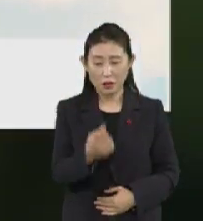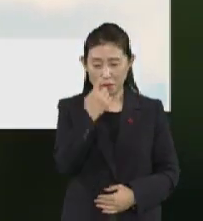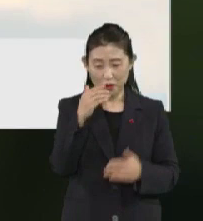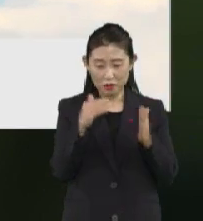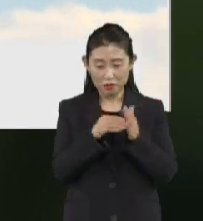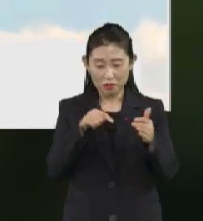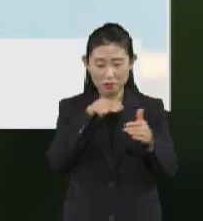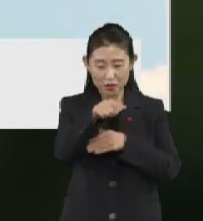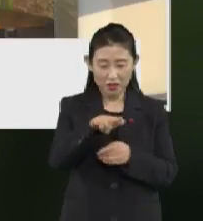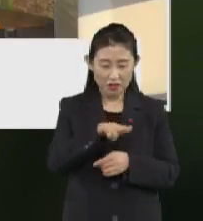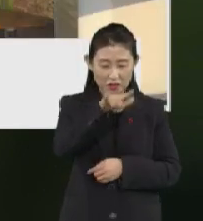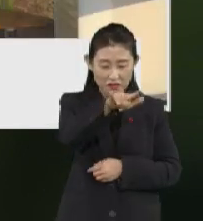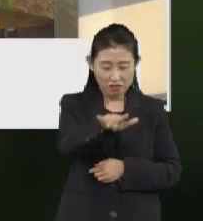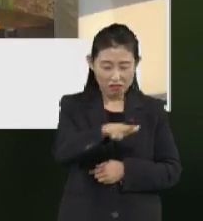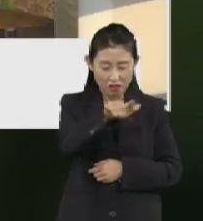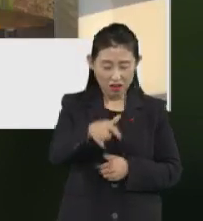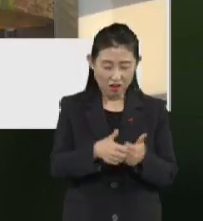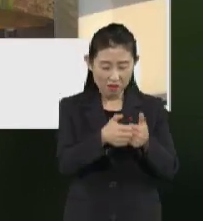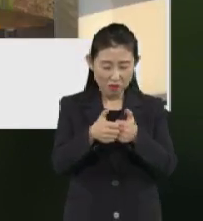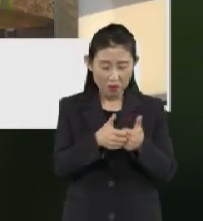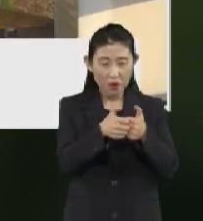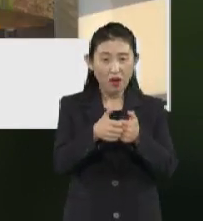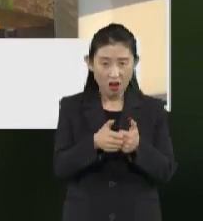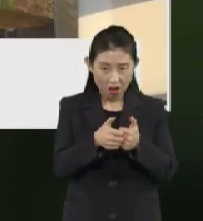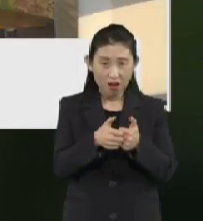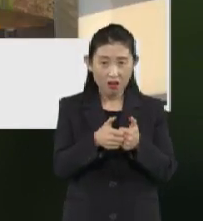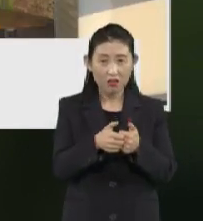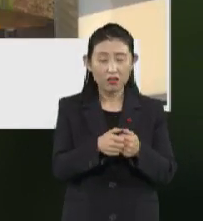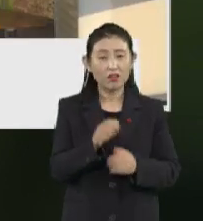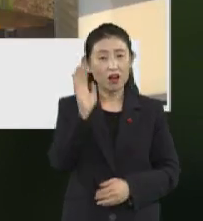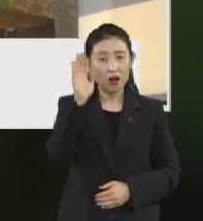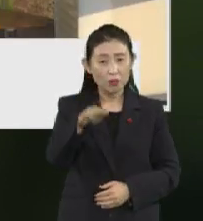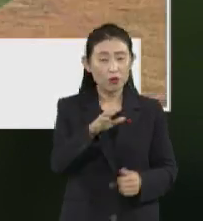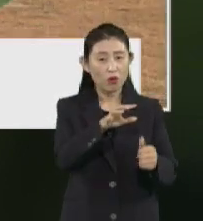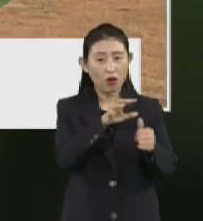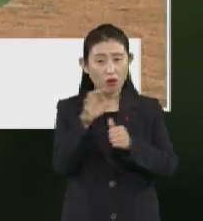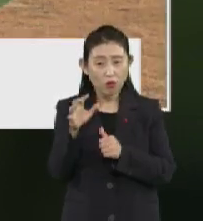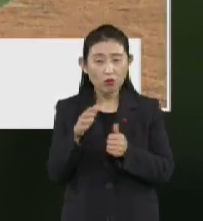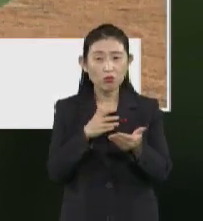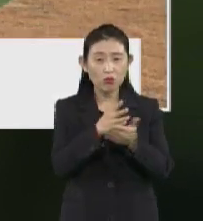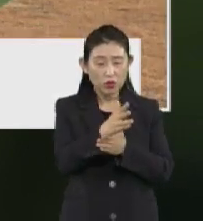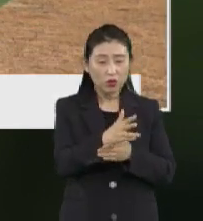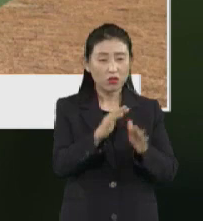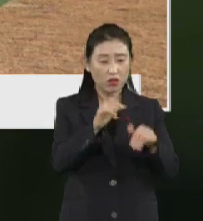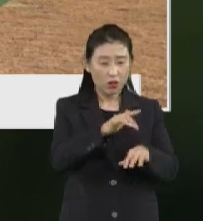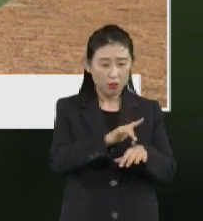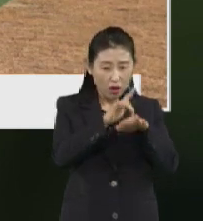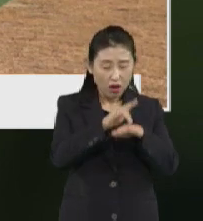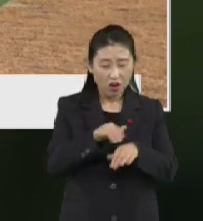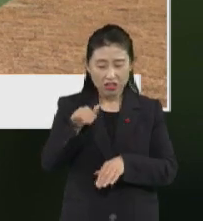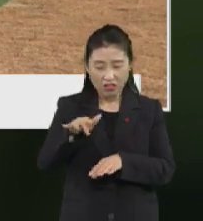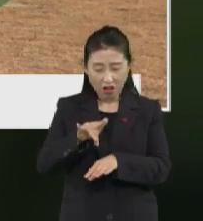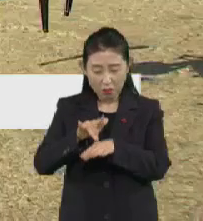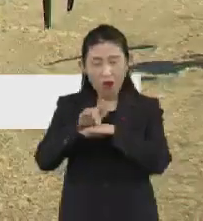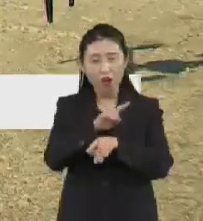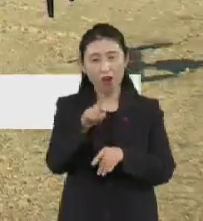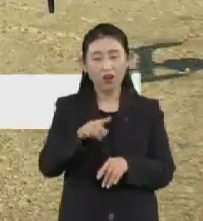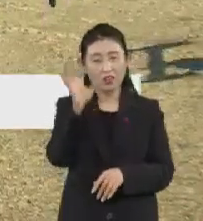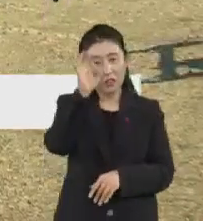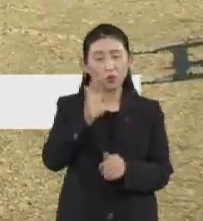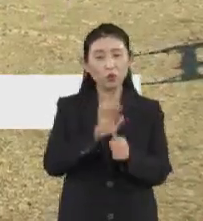된 거잖아요. 현장에서 이제 드론을 활용할 수 있는 분야가 이제 뭐 실종자 수색이라든지 촬영이라든지 점점 많아질 것을 기대를 하고 있어